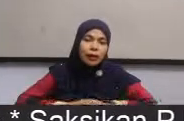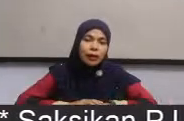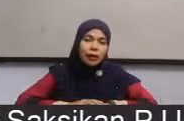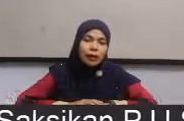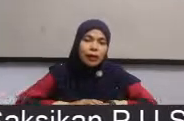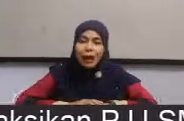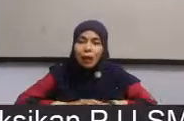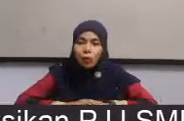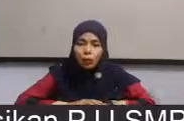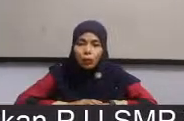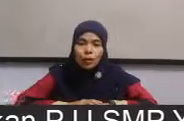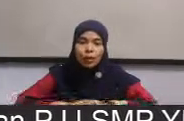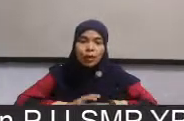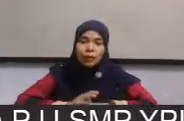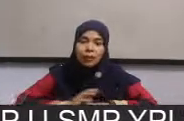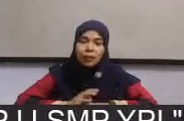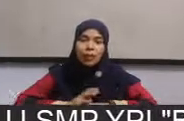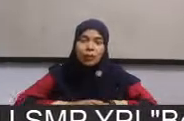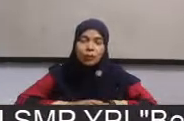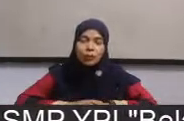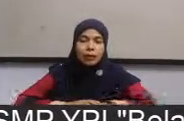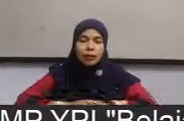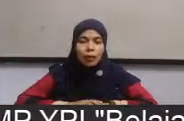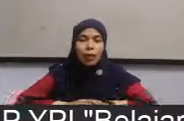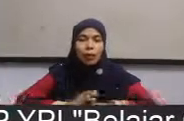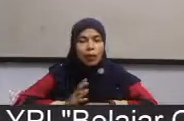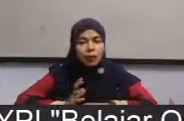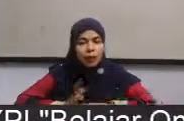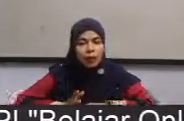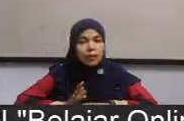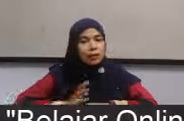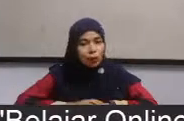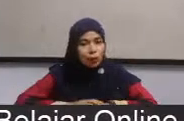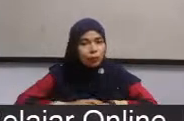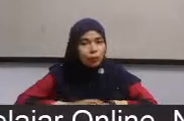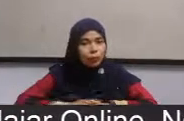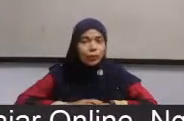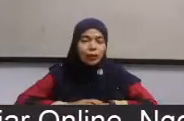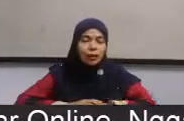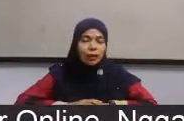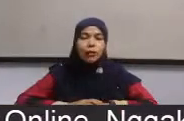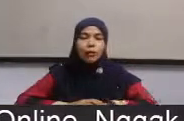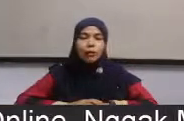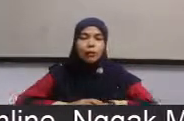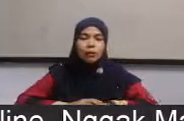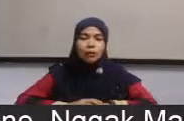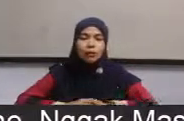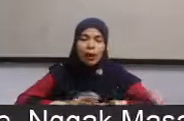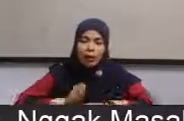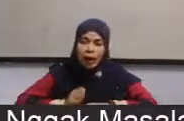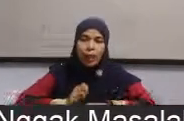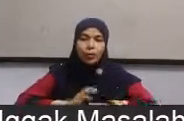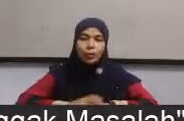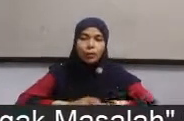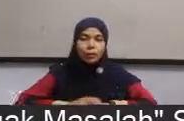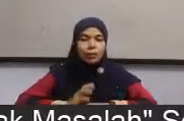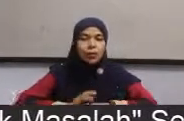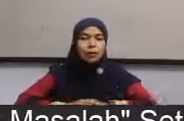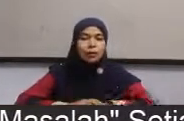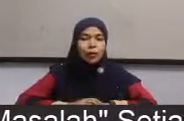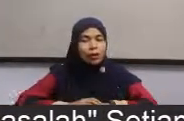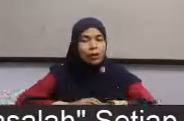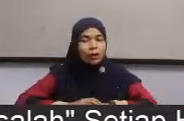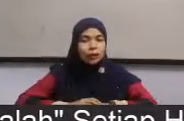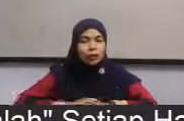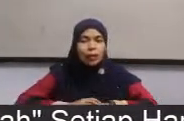kalian enggak tahu Jangan sampai tidak tahu sementara orang luar negeri aja tahu misalnya wayang orang luar